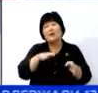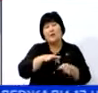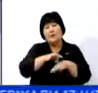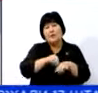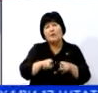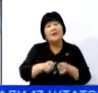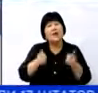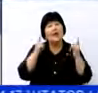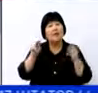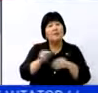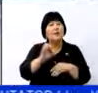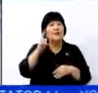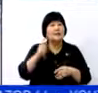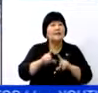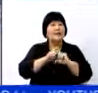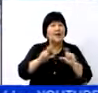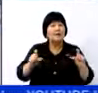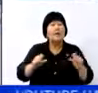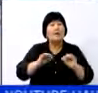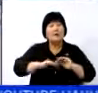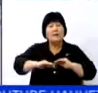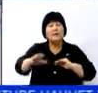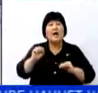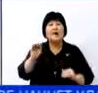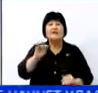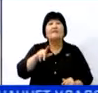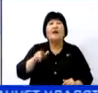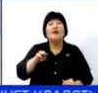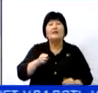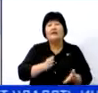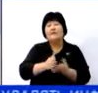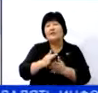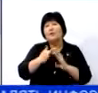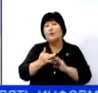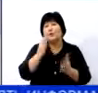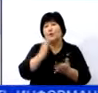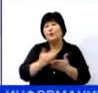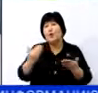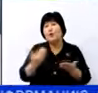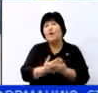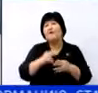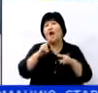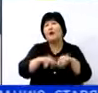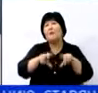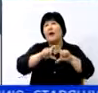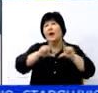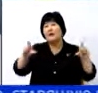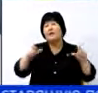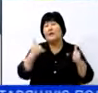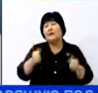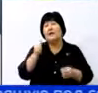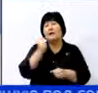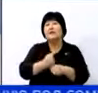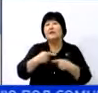также капитальный ремонт социальных объектов, проложен асфальт. На въезде в поселок установлен новый паспорт, открыта стритбольная